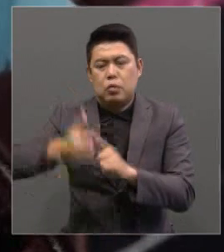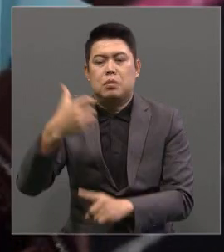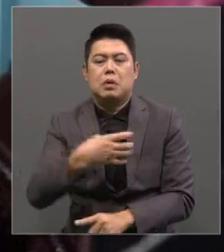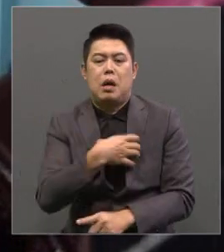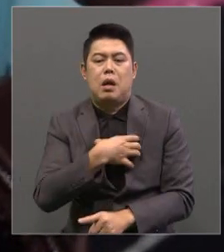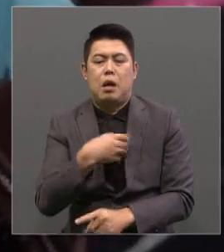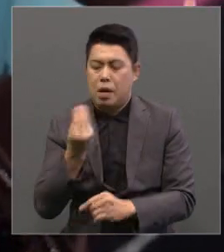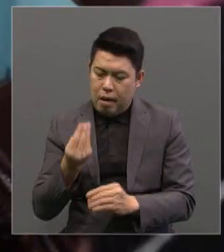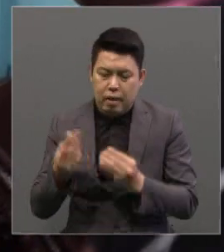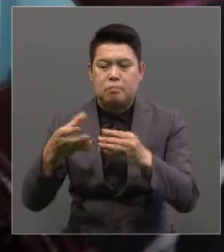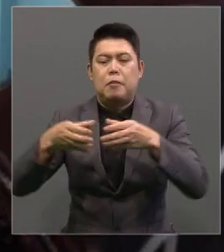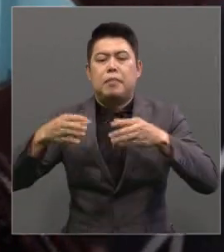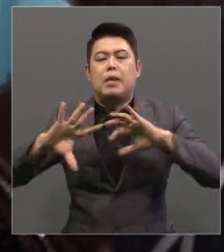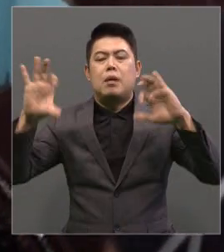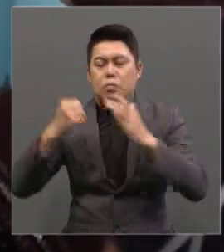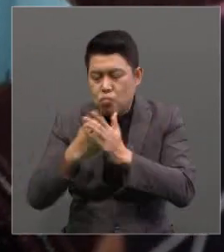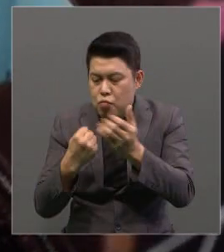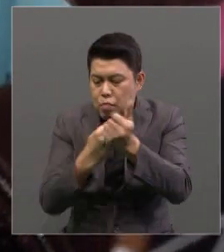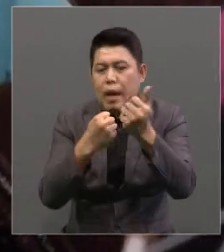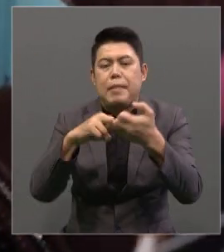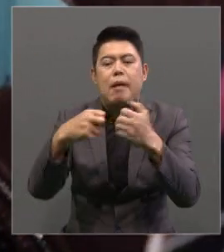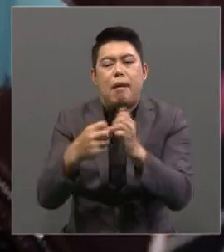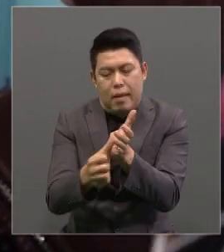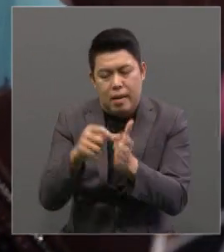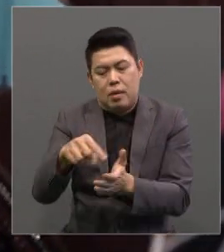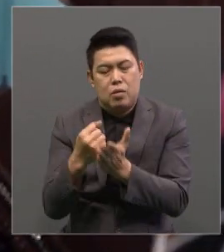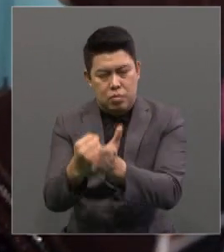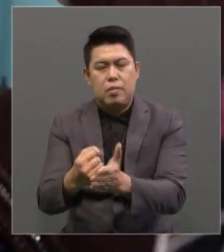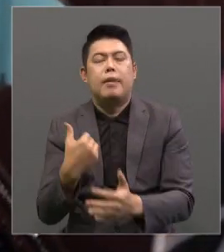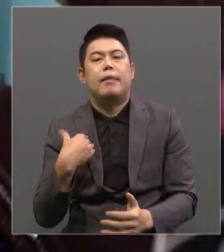ะทำได้เพื่อให้ได้เป็นรัฐบาลและจะผลักดันในการแก้ไขปัญหานี้ด้วยครับ ขณะที่